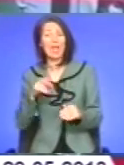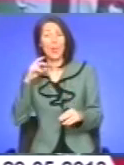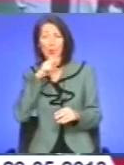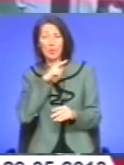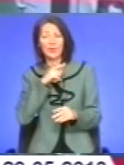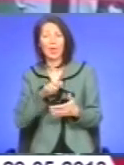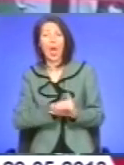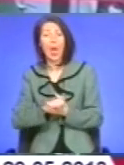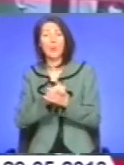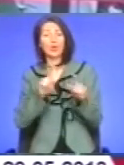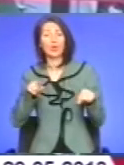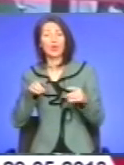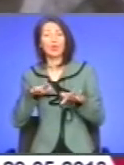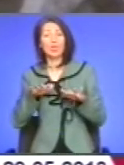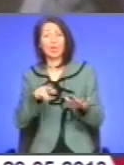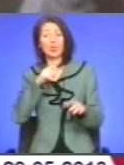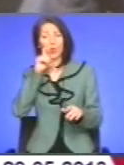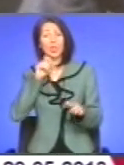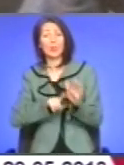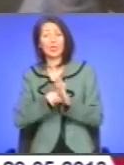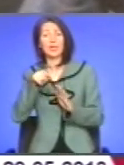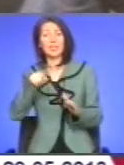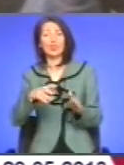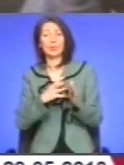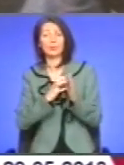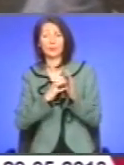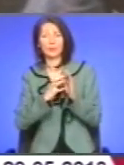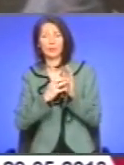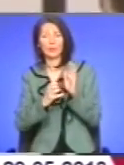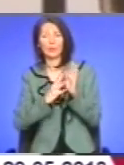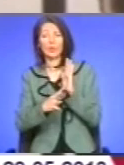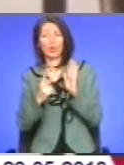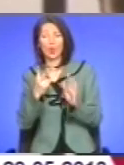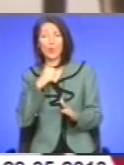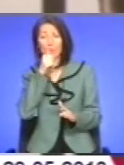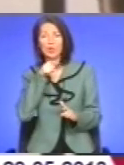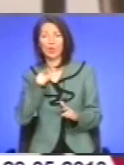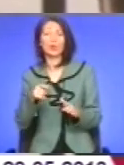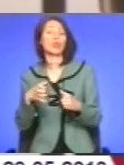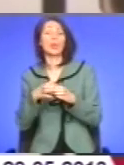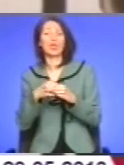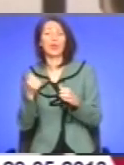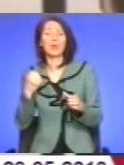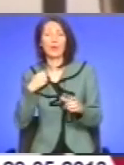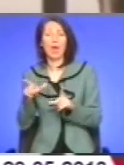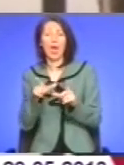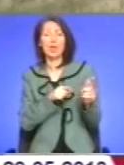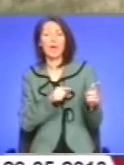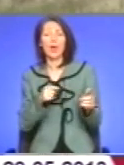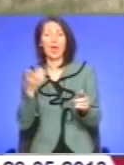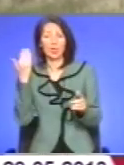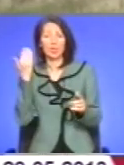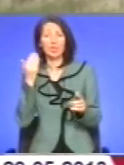Миротворчу діяльність Україна почала у 1992 році. Тоді батальйон військових вирушив до колишньої Союзної